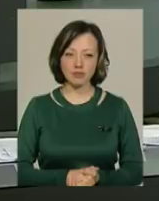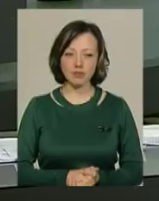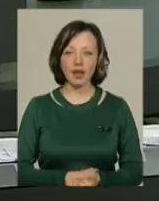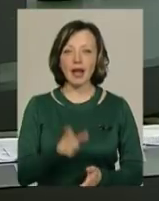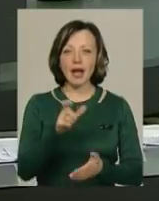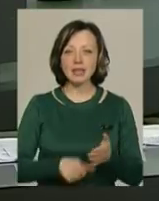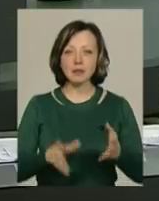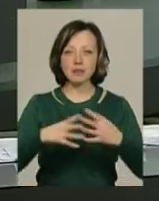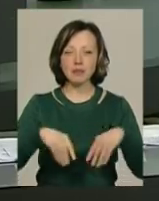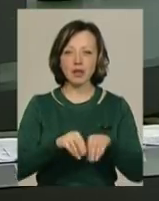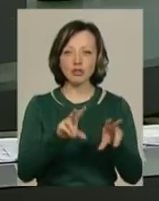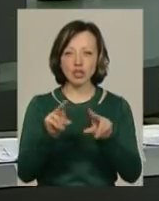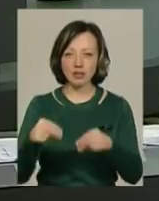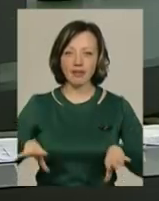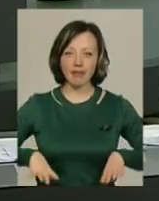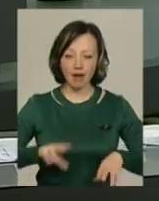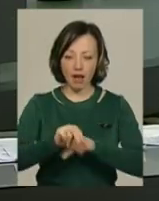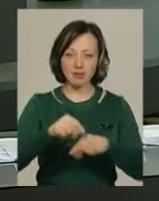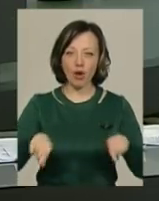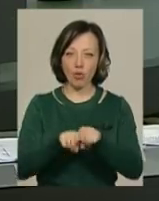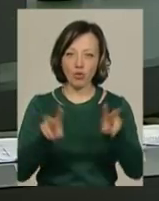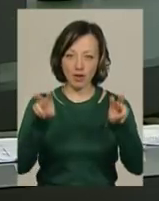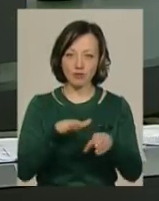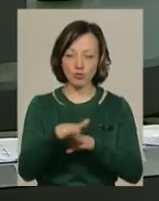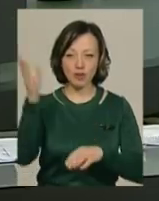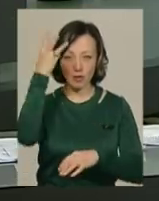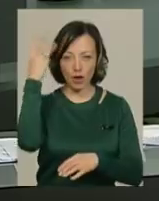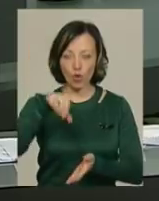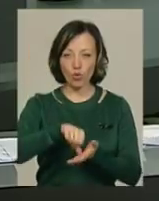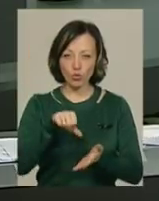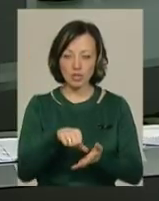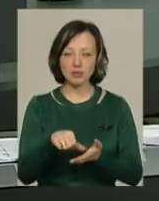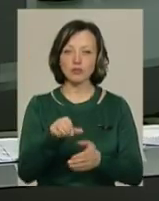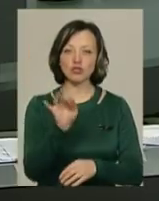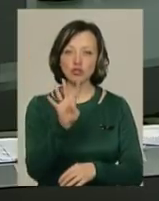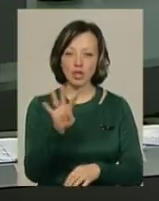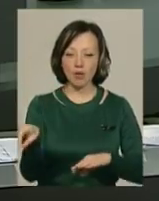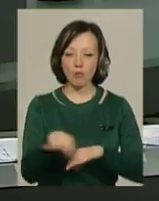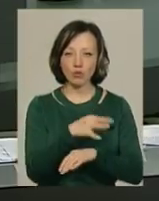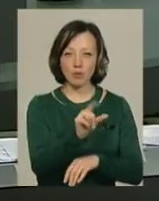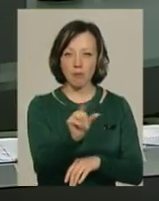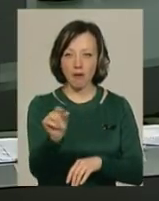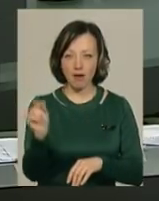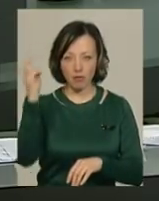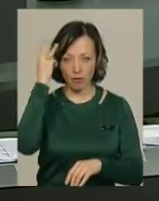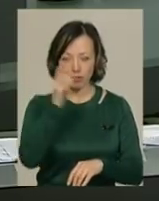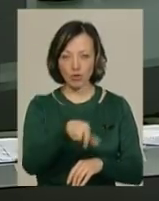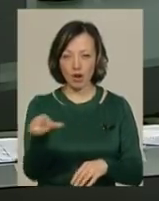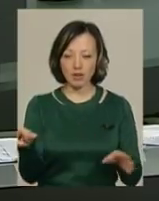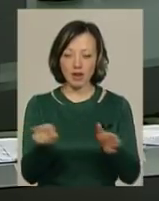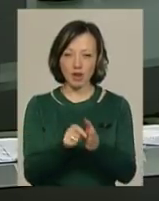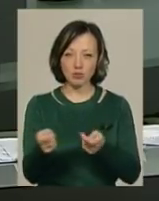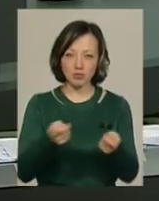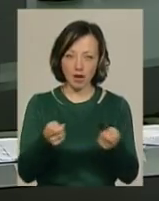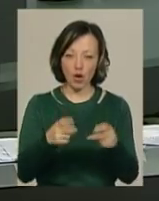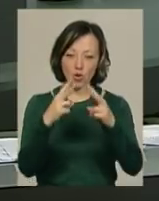Рецепт сімейного щастя – воркшоп з такою назвою відбувся у Хмельницькому. Участь у ньому взяли 4 подружніх пари подолян. Разом з